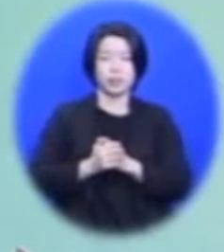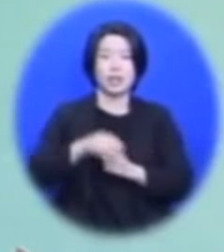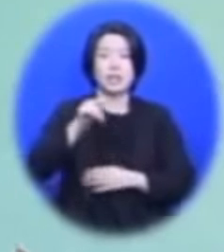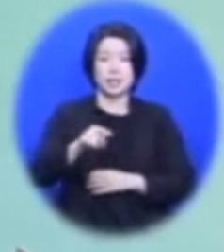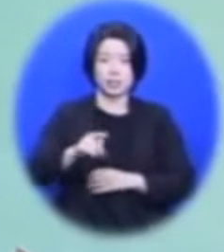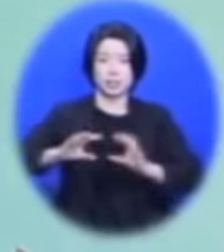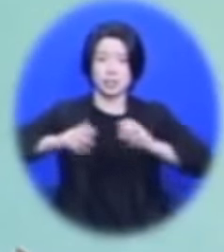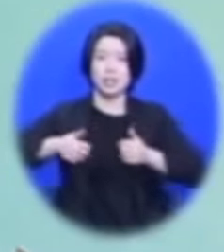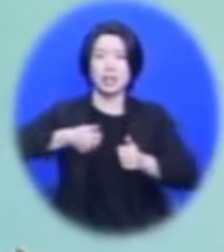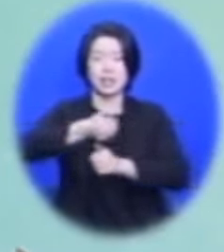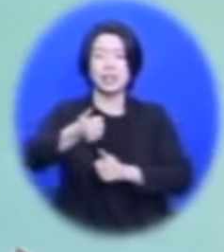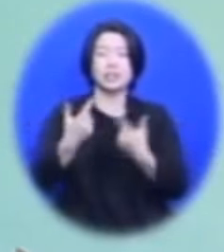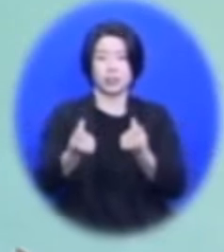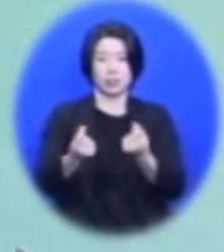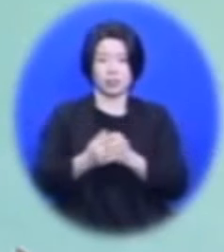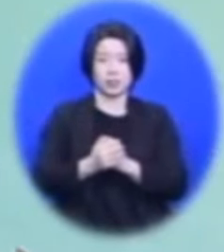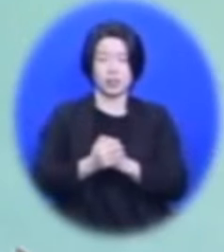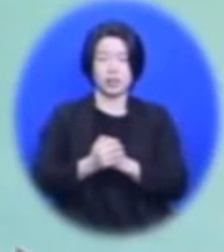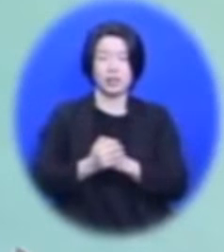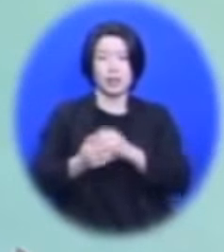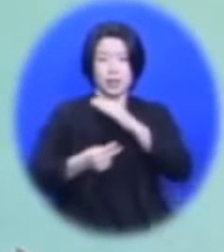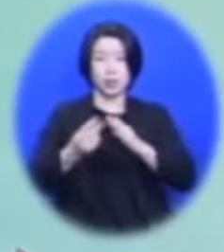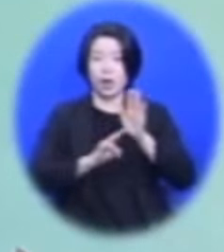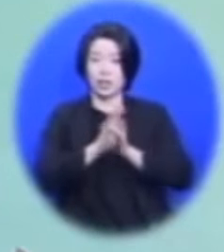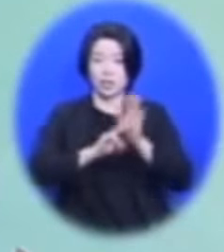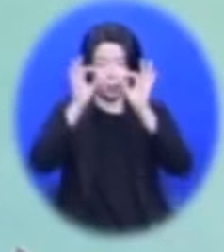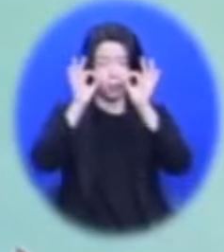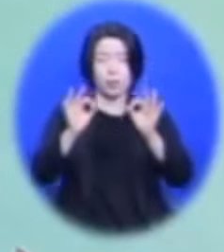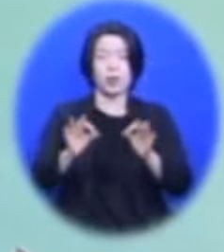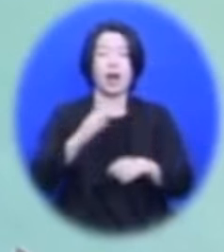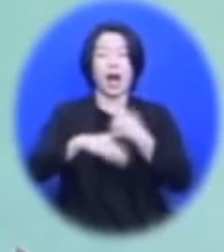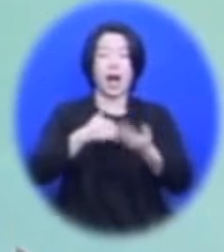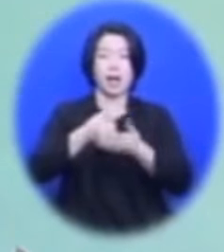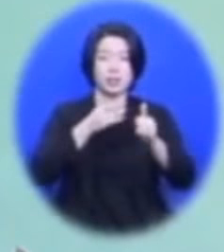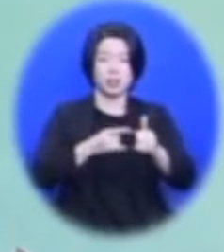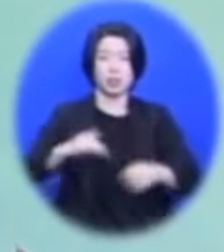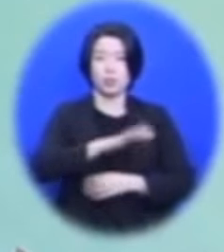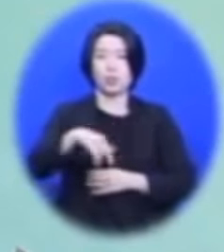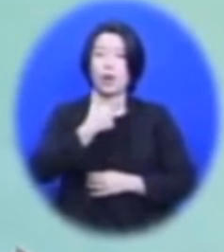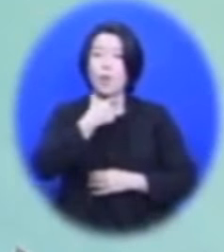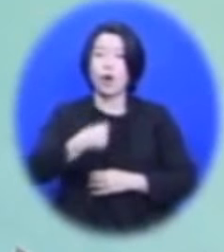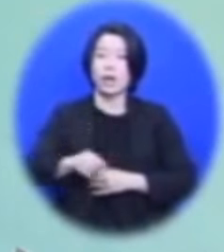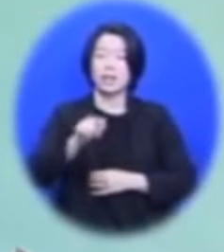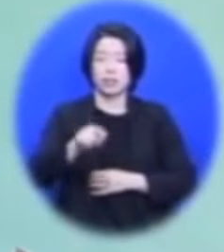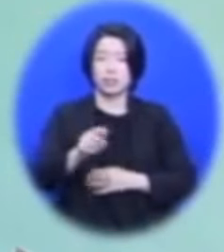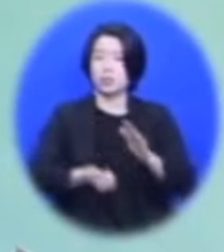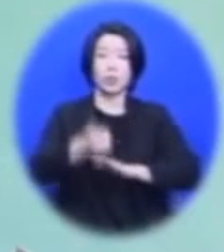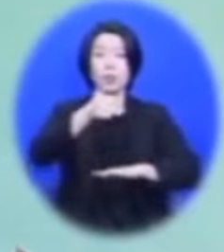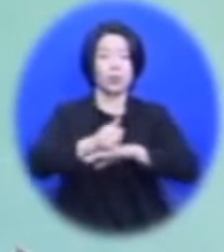이것이 세상을 이기는 거죠. 요한계시록에 보면 하나님께서 우리에게 요구하시는 것은 성공이